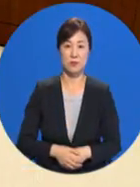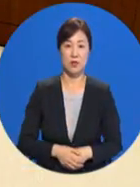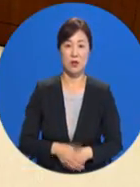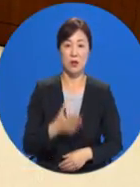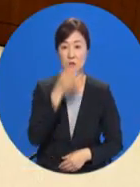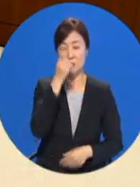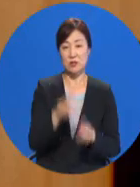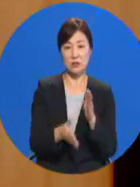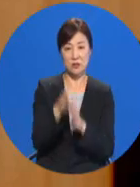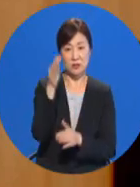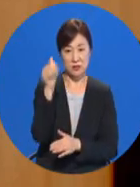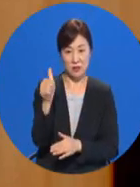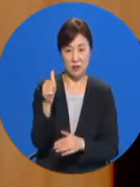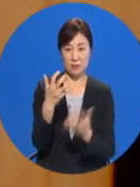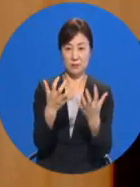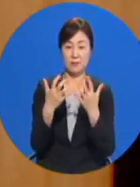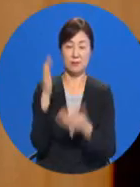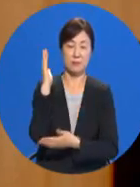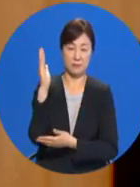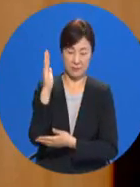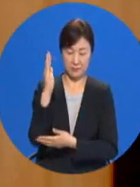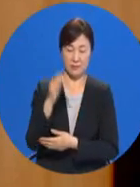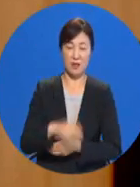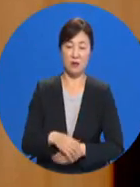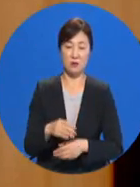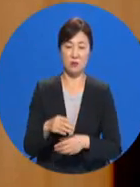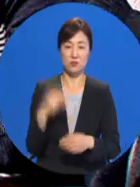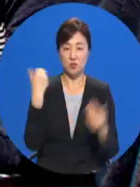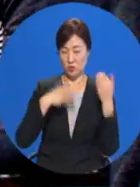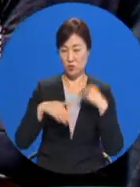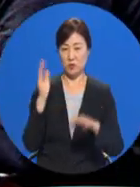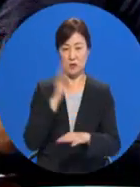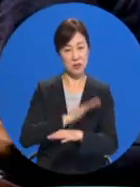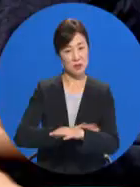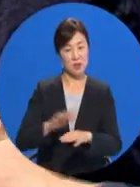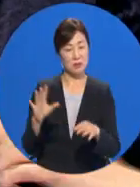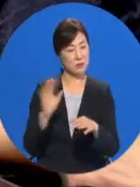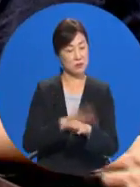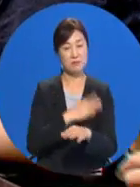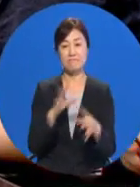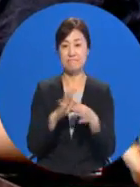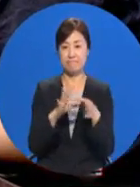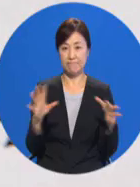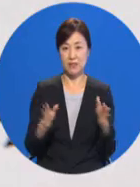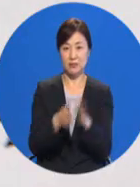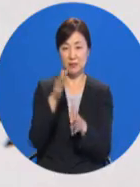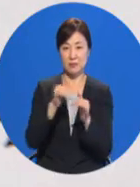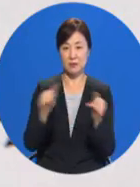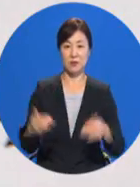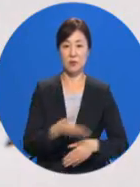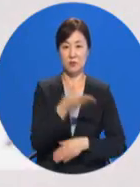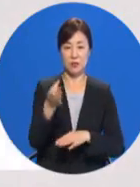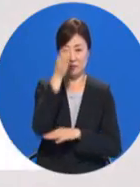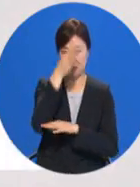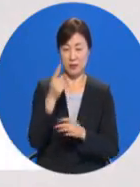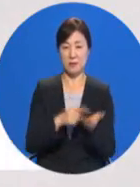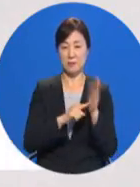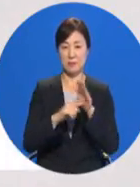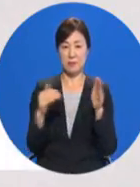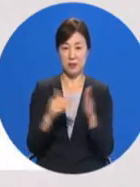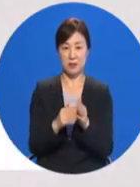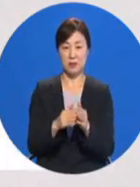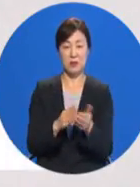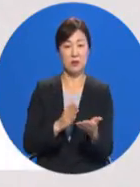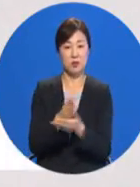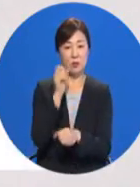순천시장은 기자회견을 갖고 누구의 잘잘못을 떠나 시민 여러분께 죄송하다는 입장을 밝혔습니다. 전문성이 보장되지